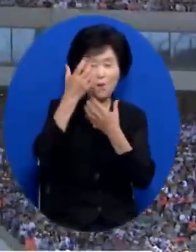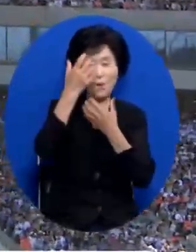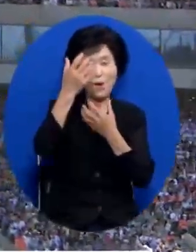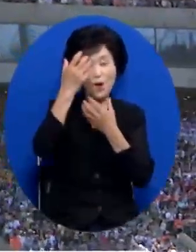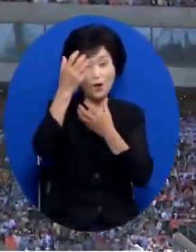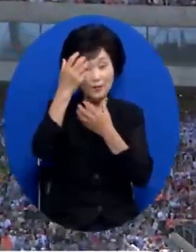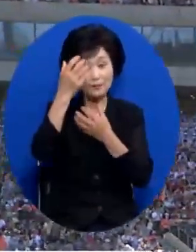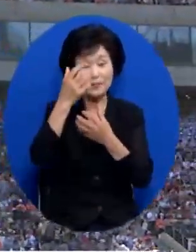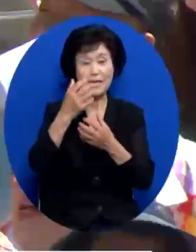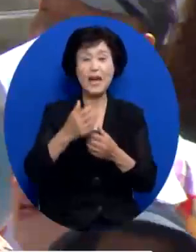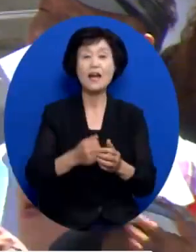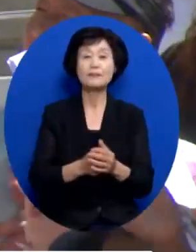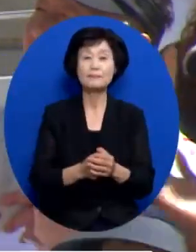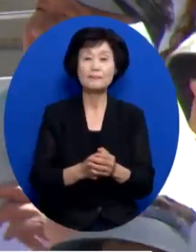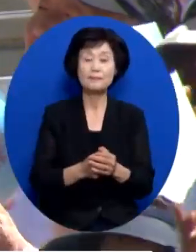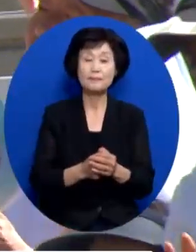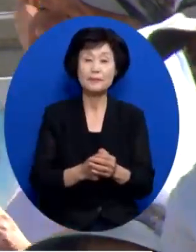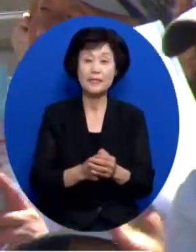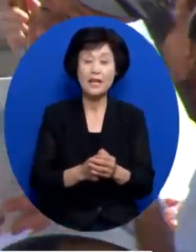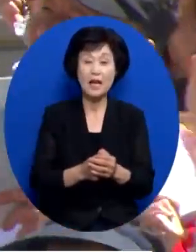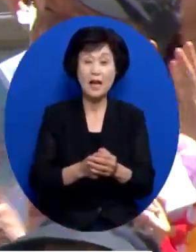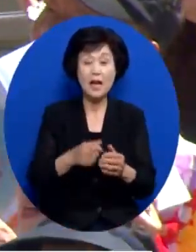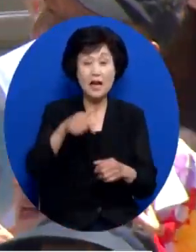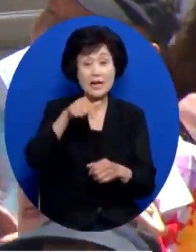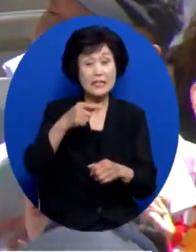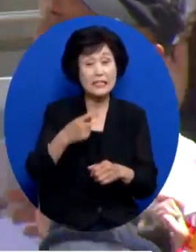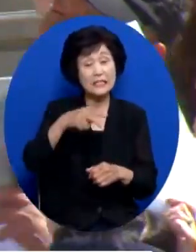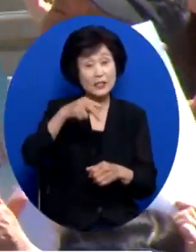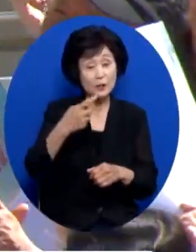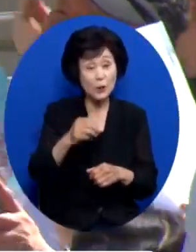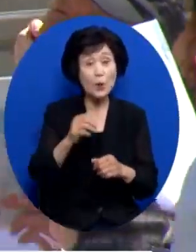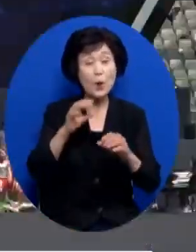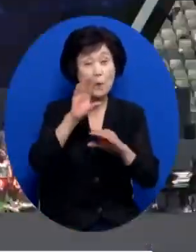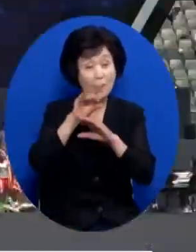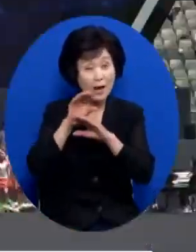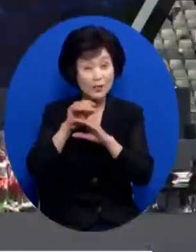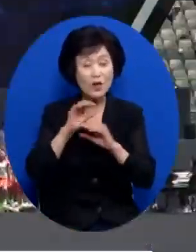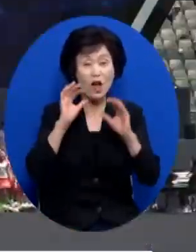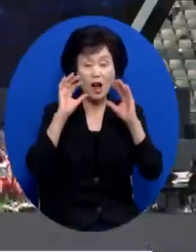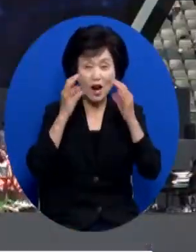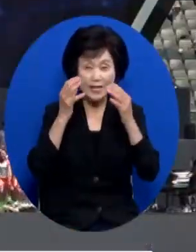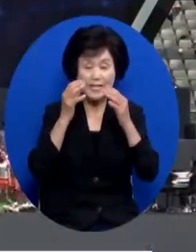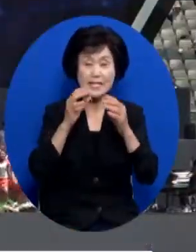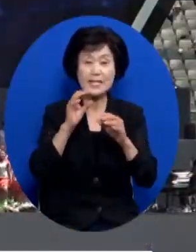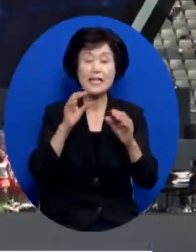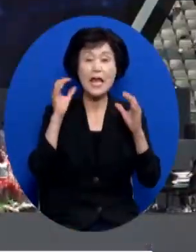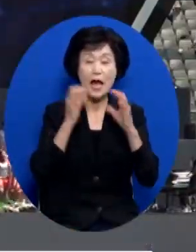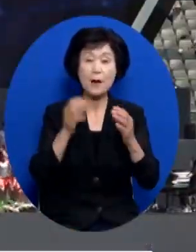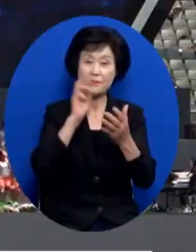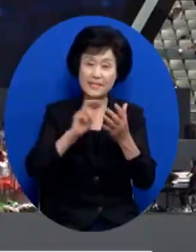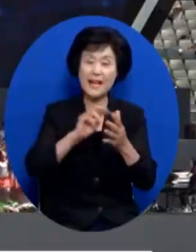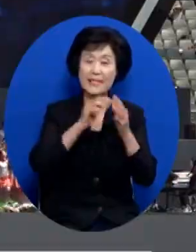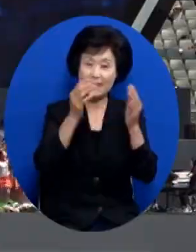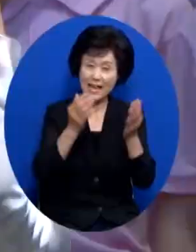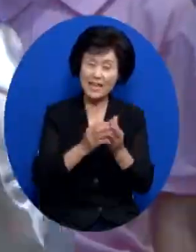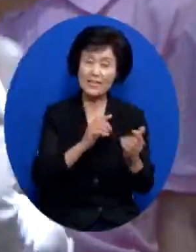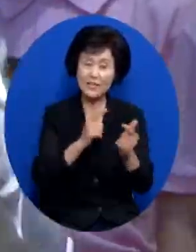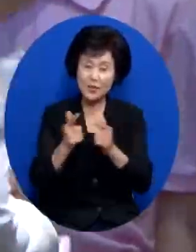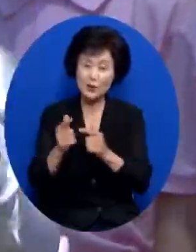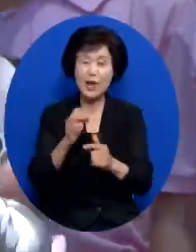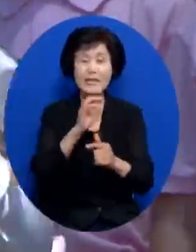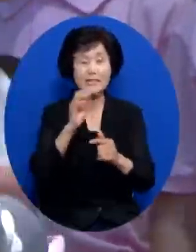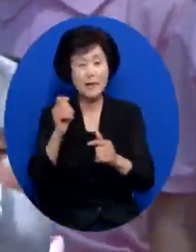총 6장으로 구성됐습니다. 극동방송 전국어린이연합 합창단, 찬양사역자 CCM 가수연합,